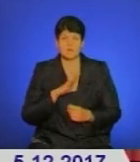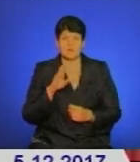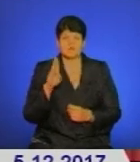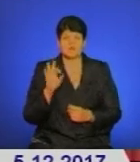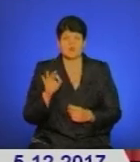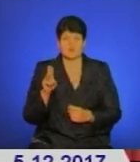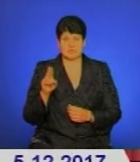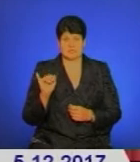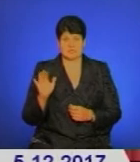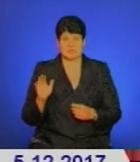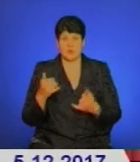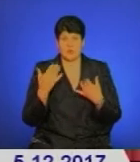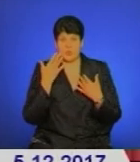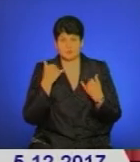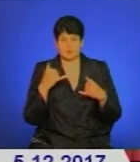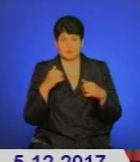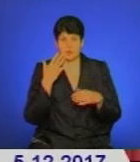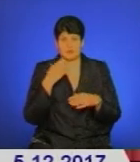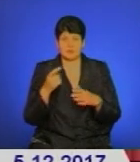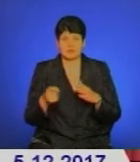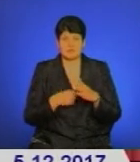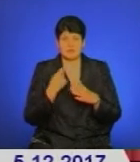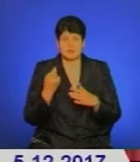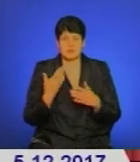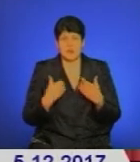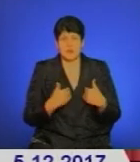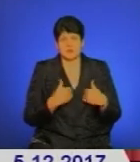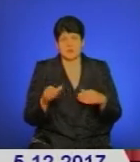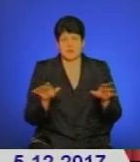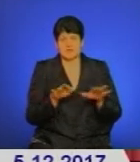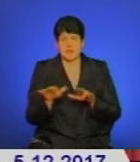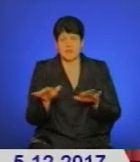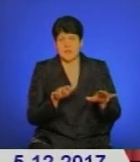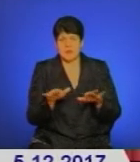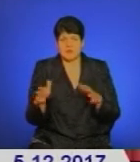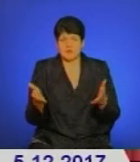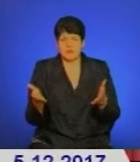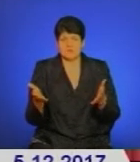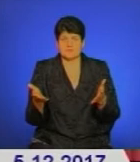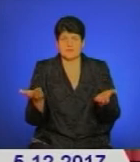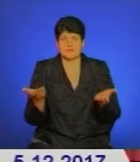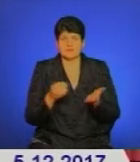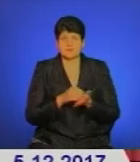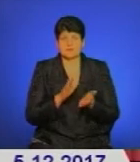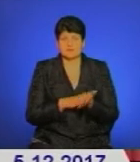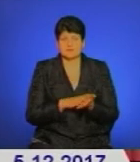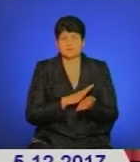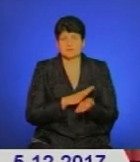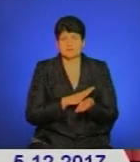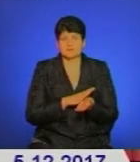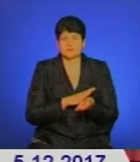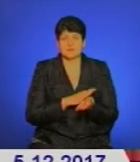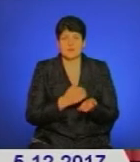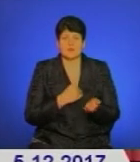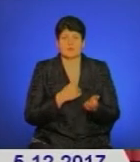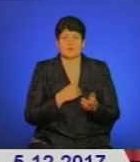коли дізналася. Я взагалі хотіла на фортепіано, але потім... Я як записалася, я хотіла